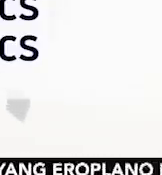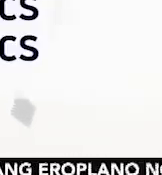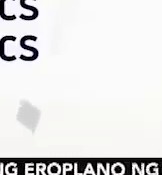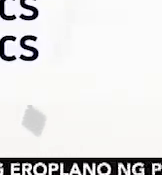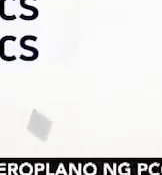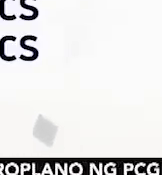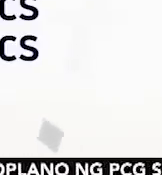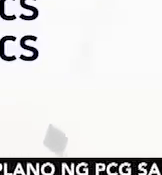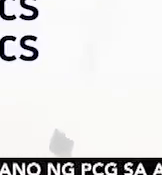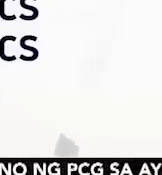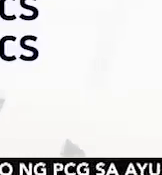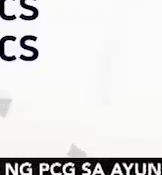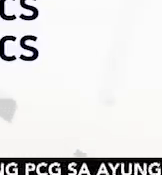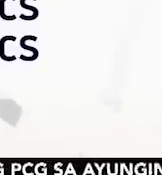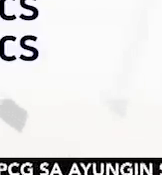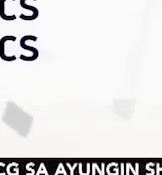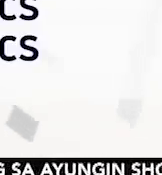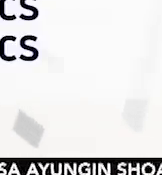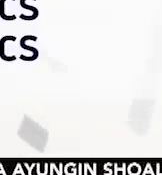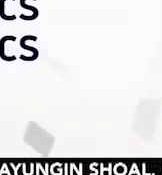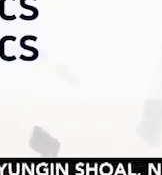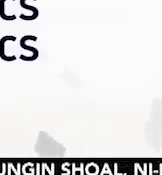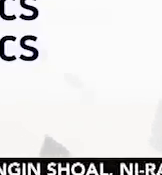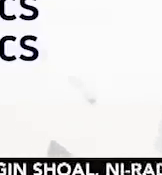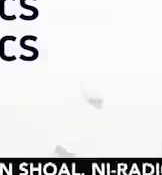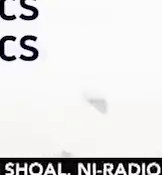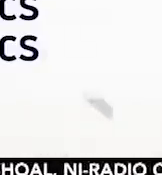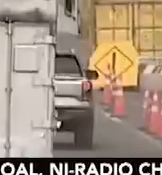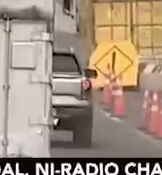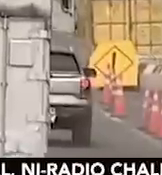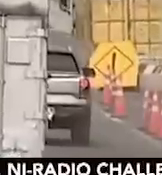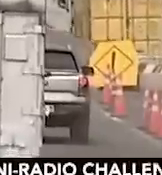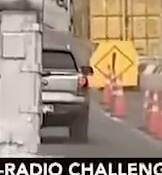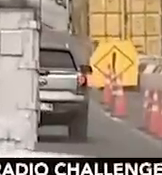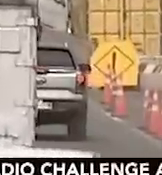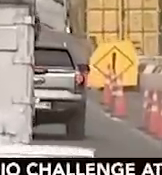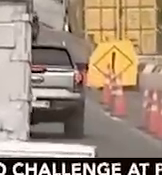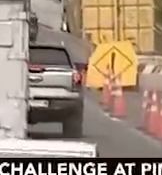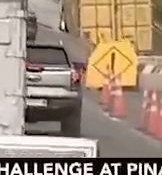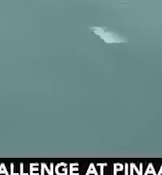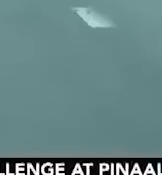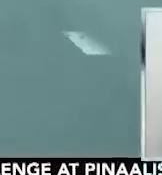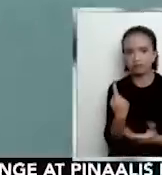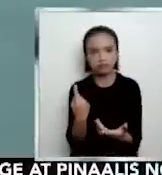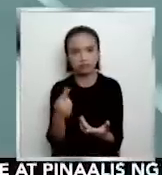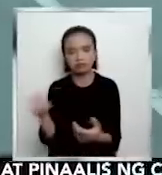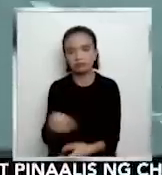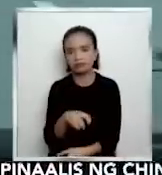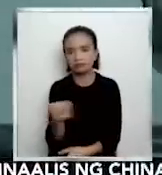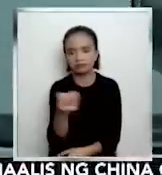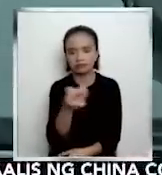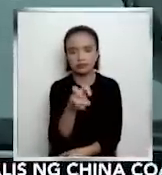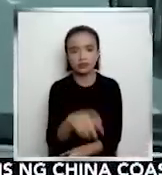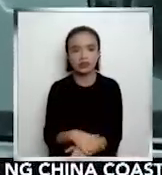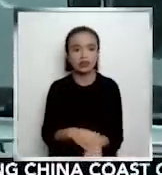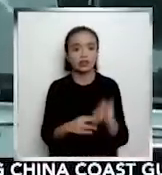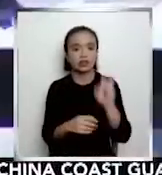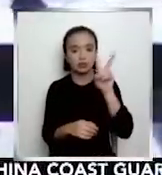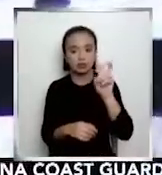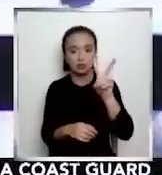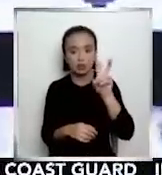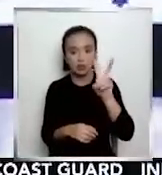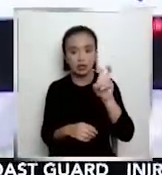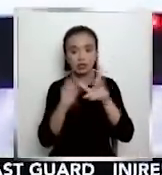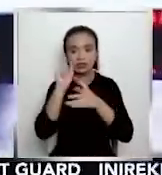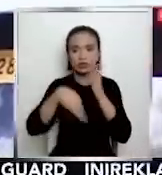bansa na may pinakamatagal na biyahe kada 10 kilometro. Sa isang taon, lagpas 200 oras ang nauubos